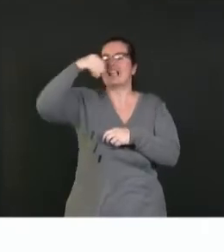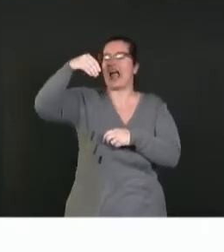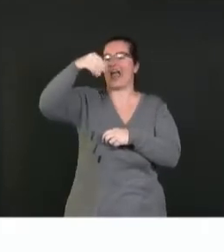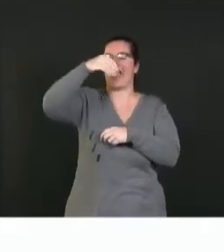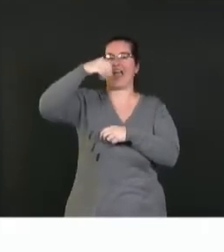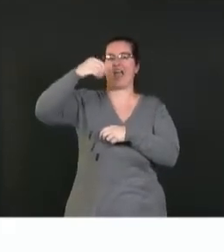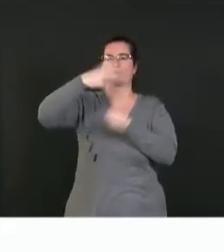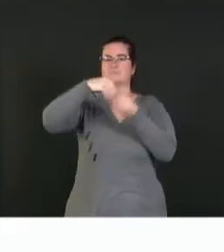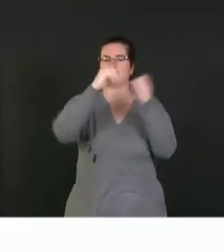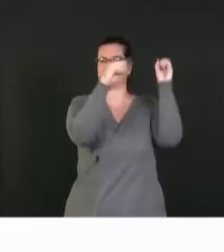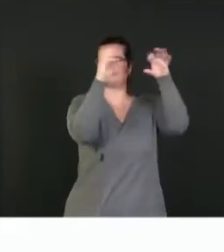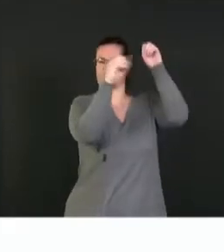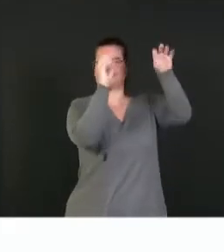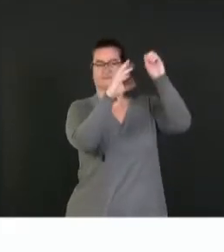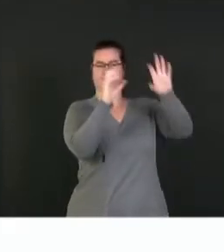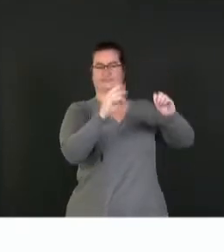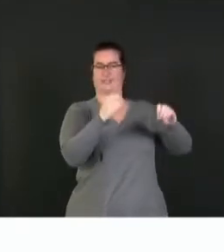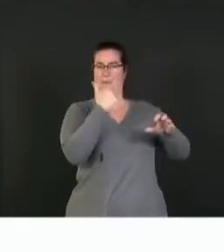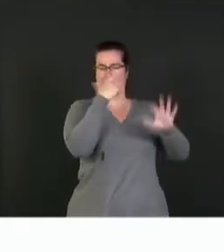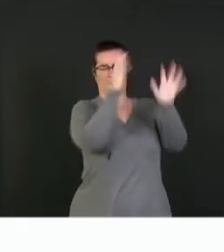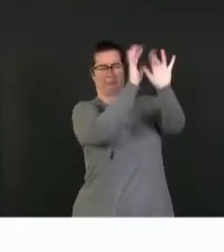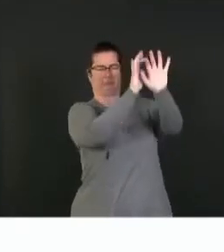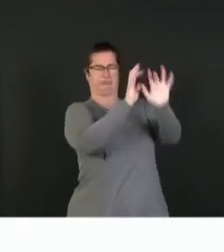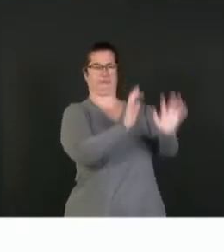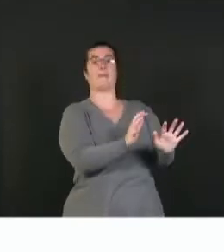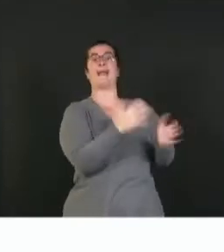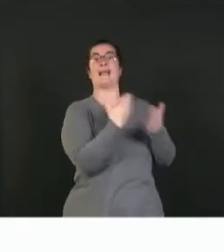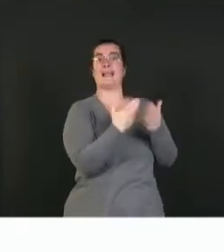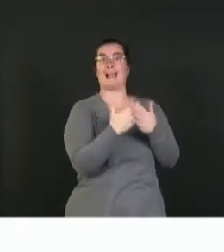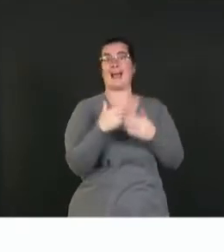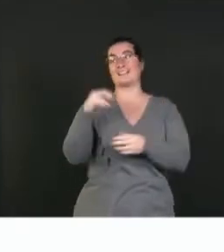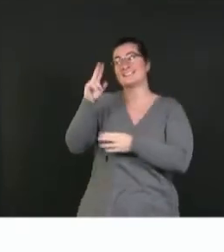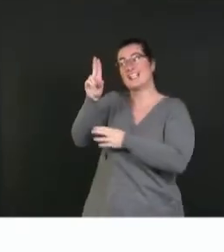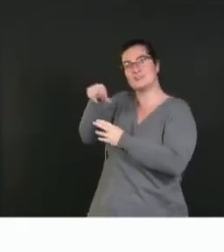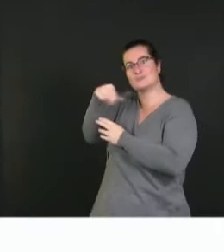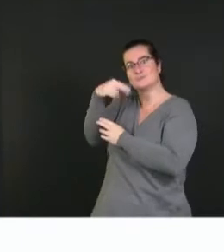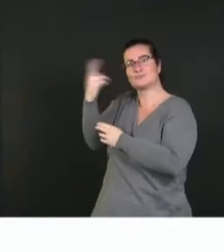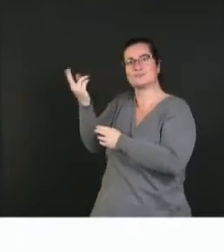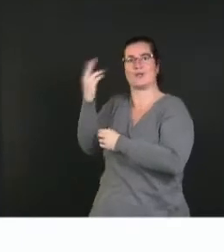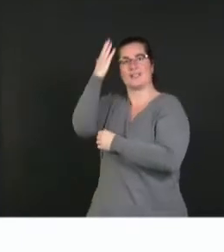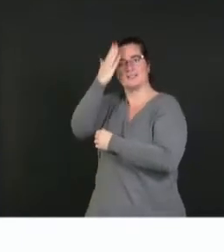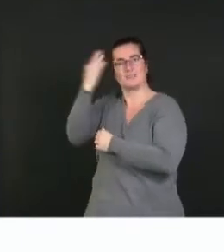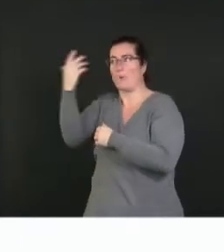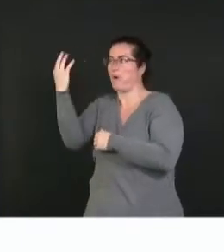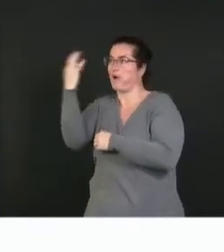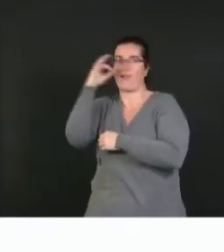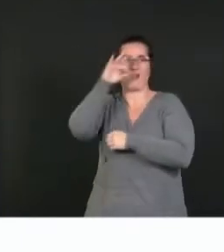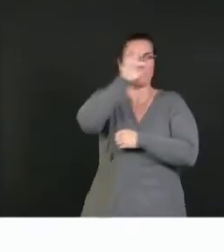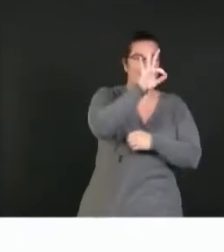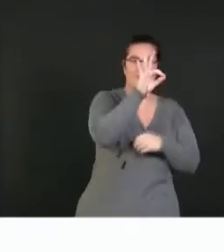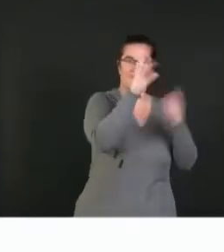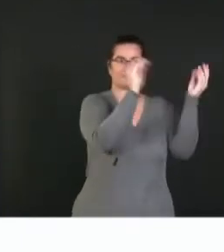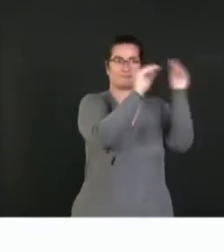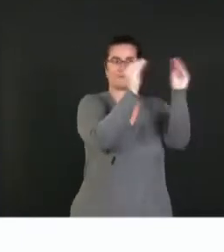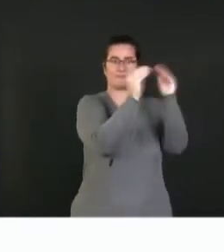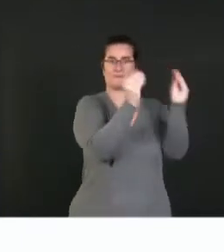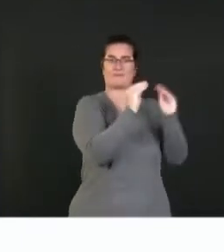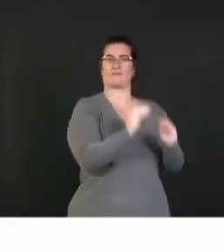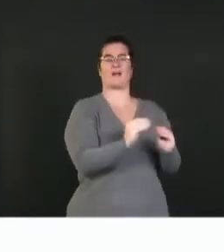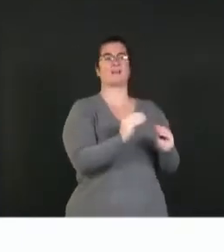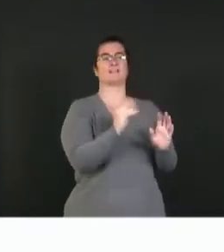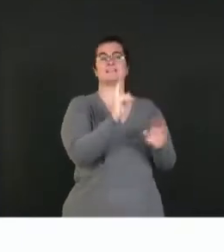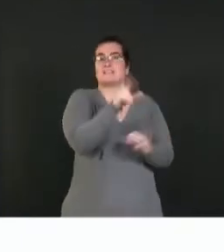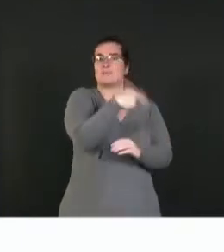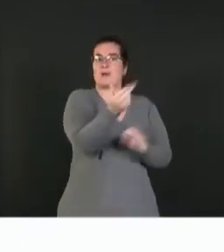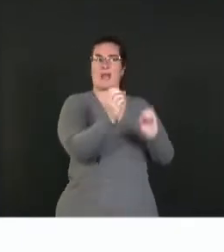des infractuosités, pour que la nature vienne elle-même dans le bâtiment. Donc voilà, c'est cette réflexion-là. On pense